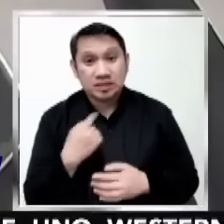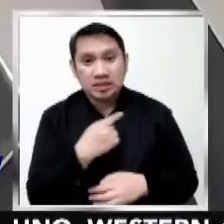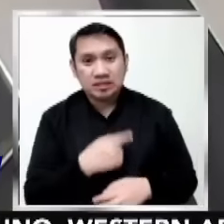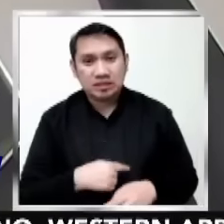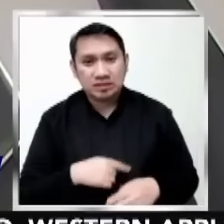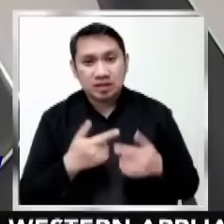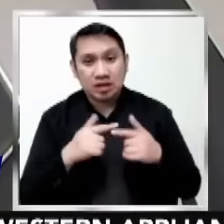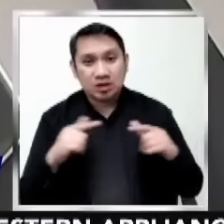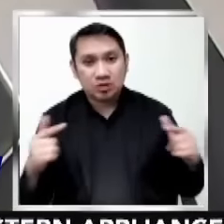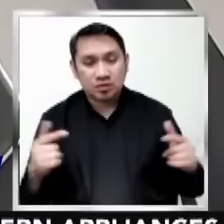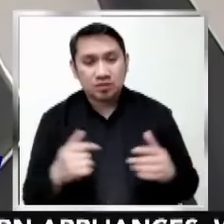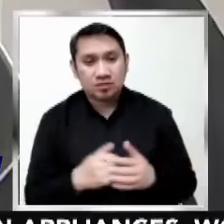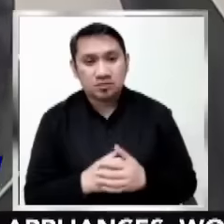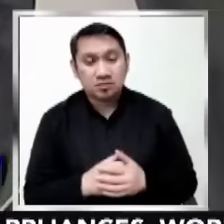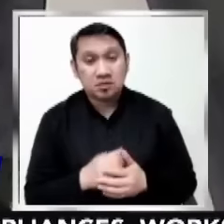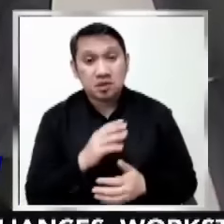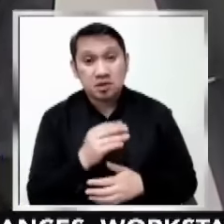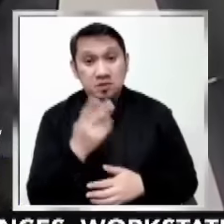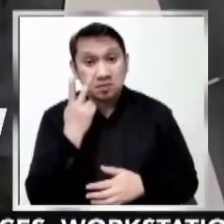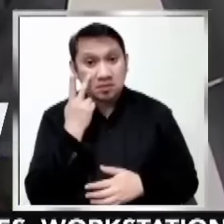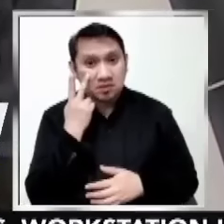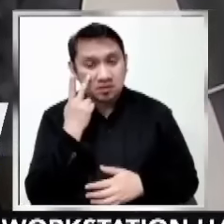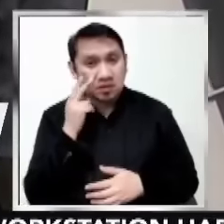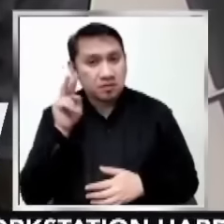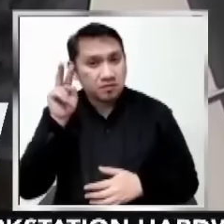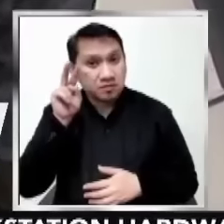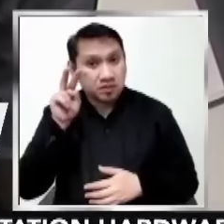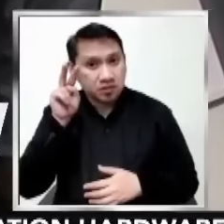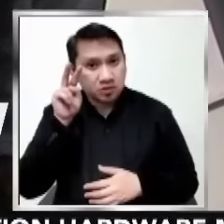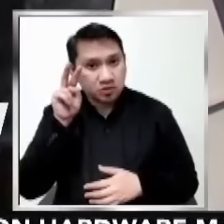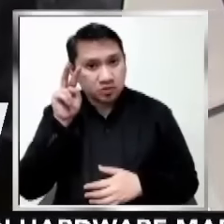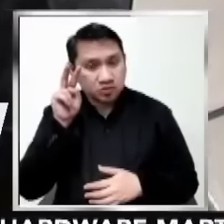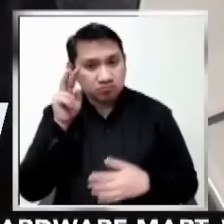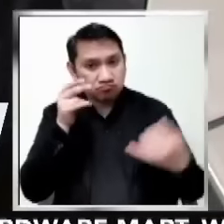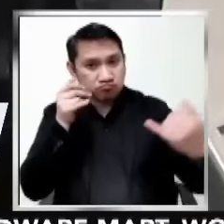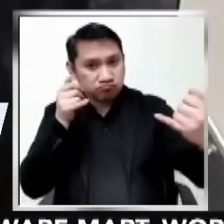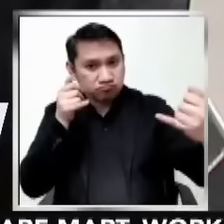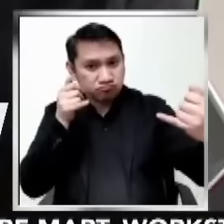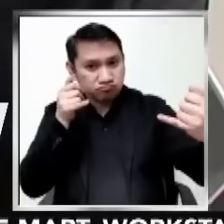Okay, makikita natin. Nagbi-video din sila sa atin, oh. Ganon kalapit. At,